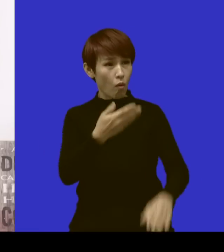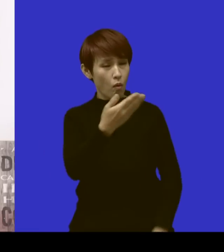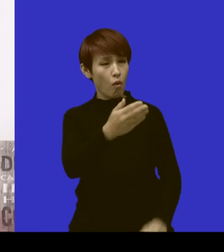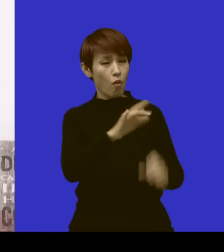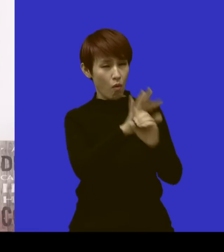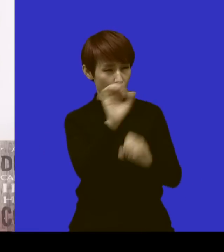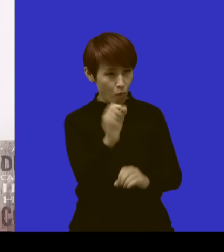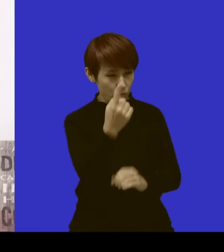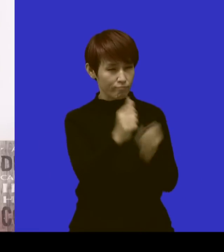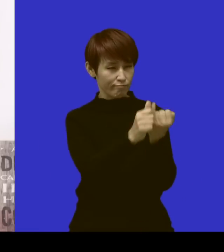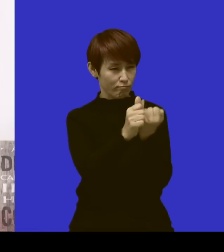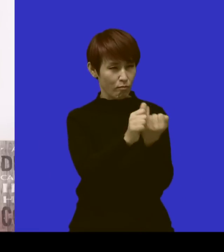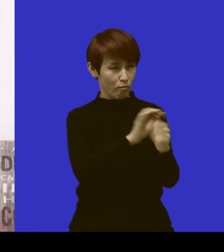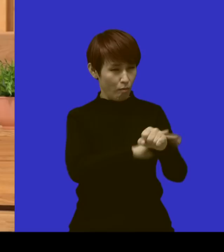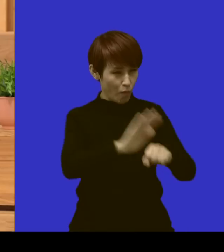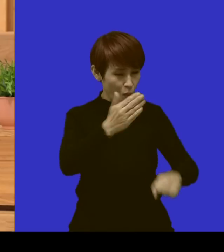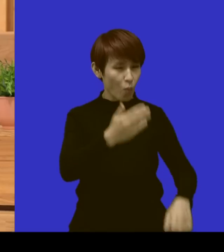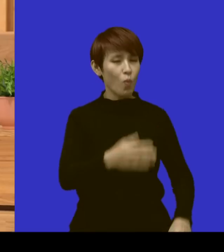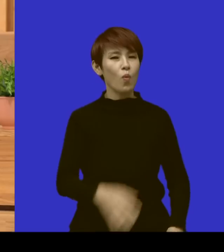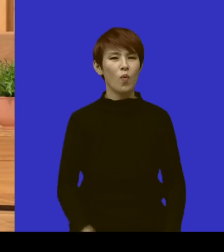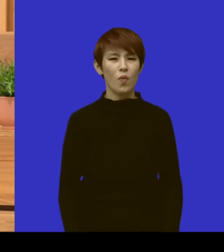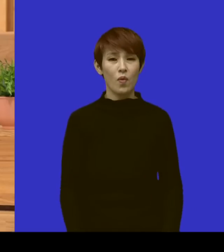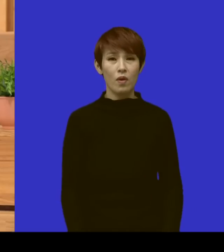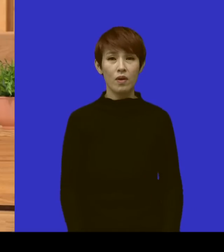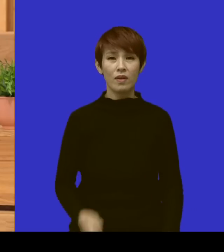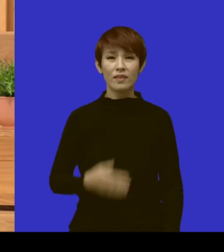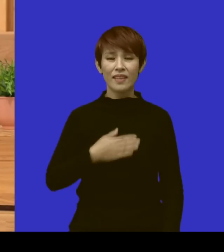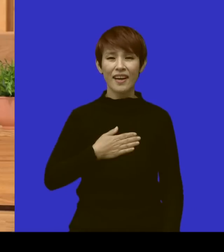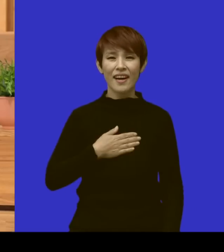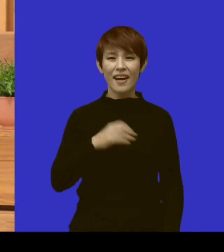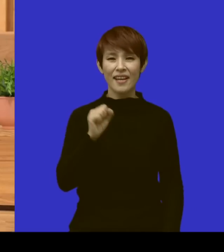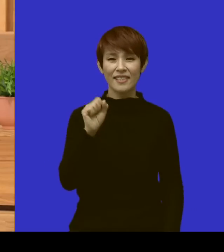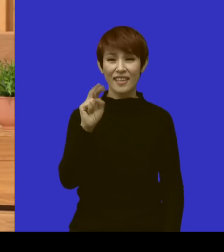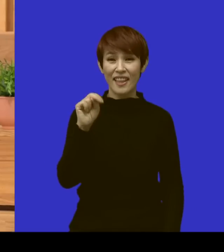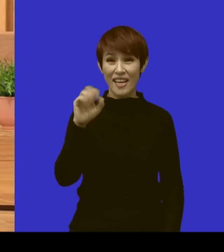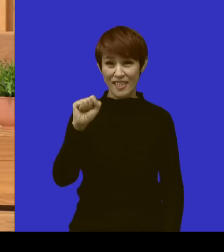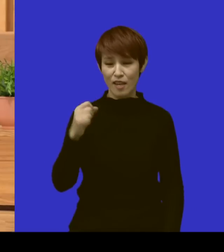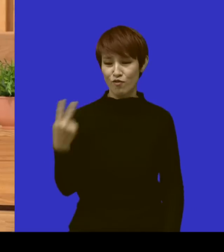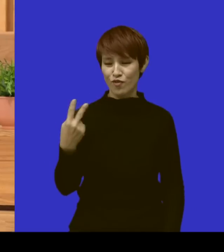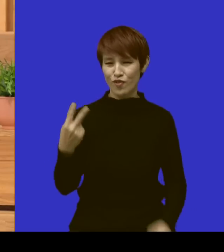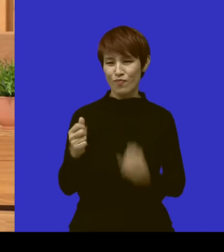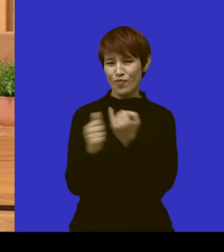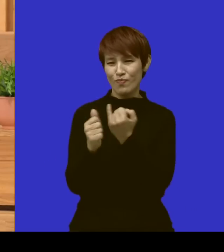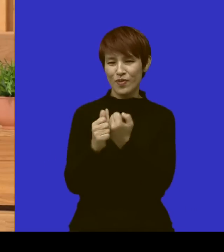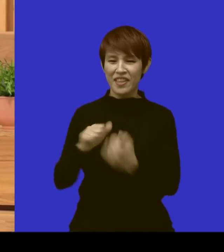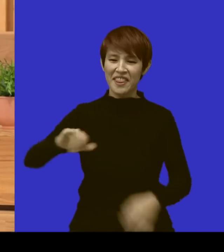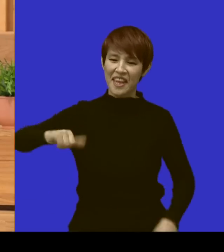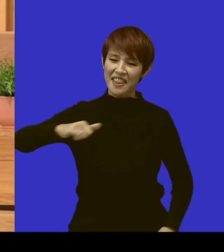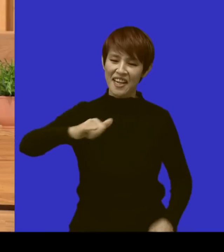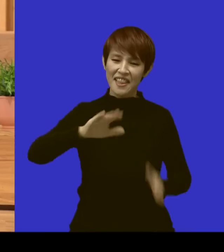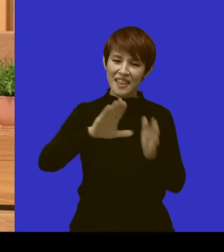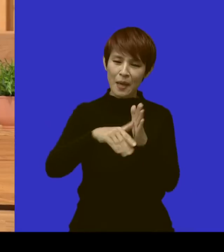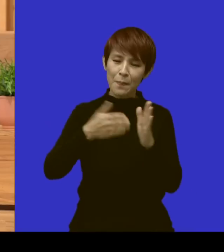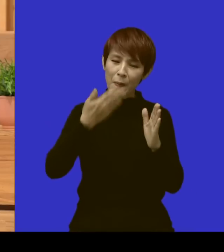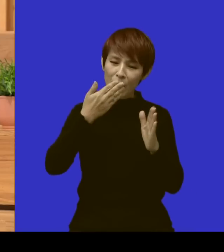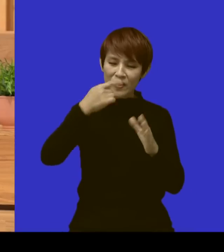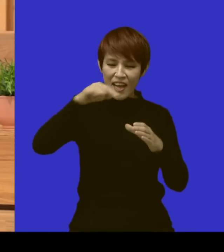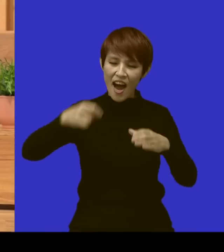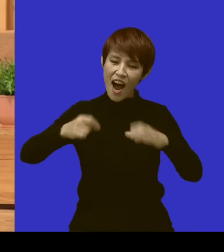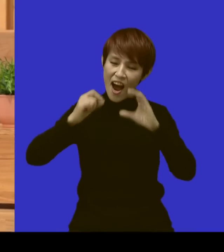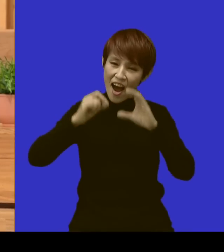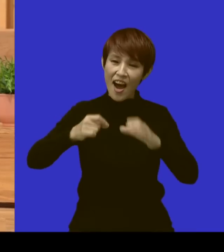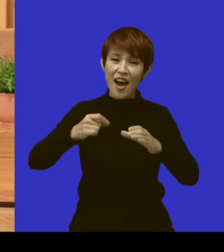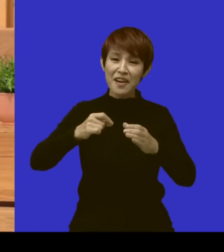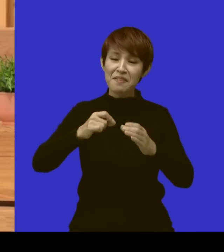붙는 네네네. 이런 현상. 제가 가끔 SNS에 제 아내와 둘이 데이트하면서 이렇게 밥 먹거나 차 마시는 사진을 올리면 네. 제 지인들이